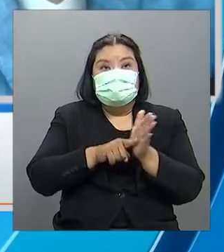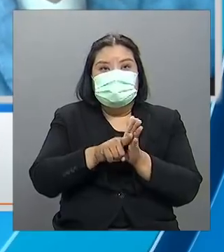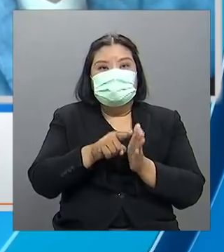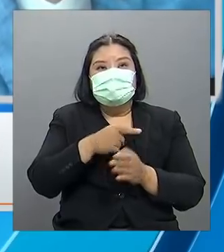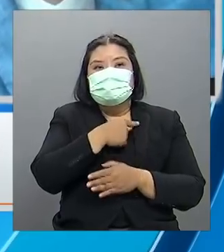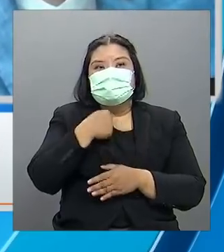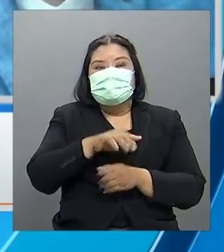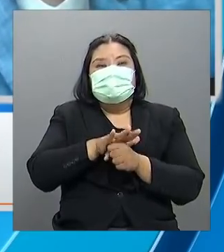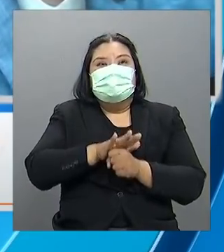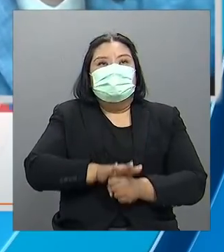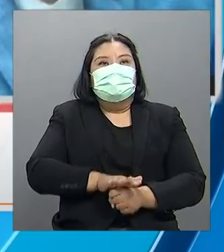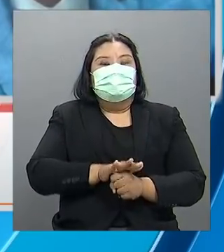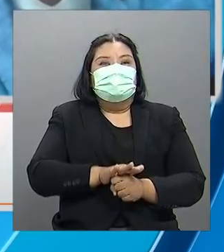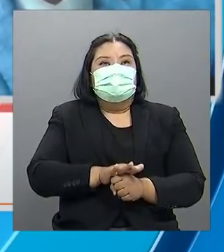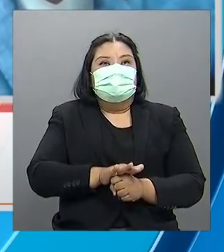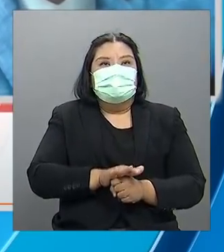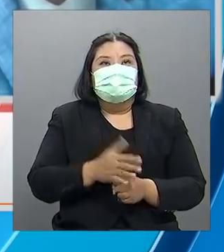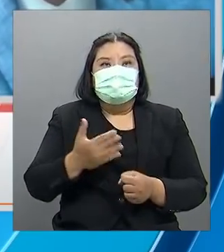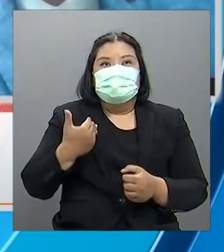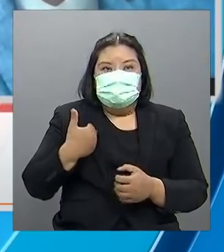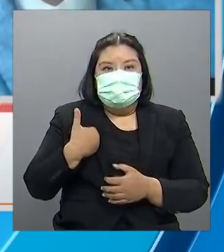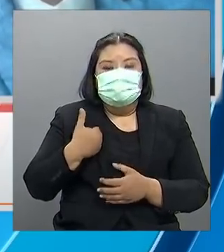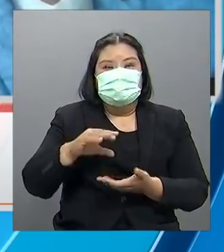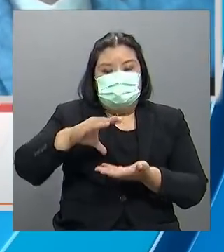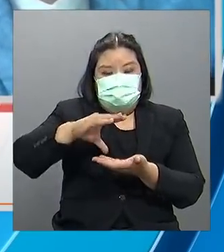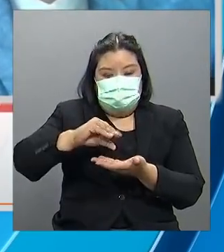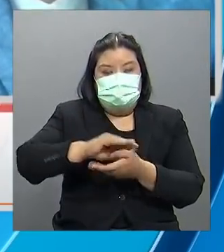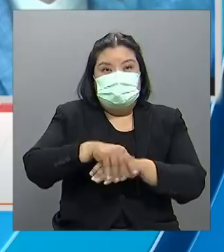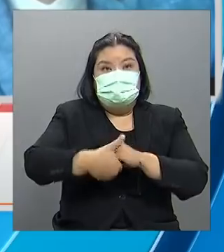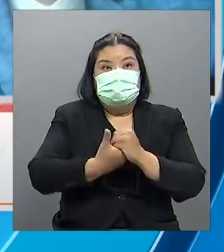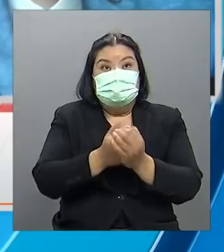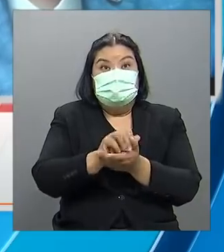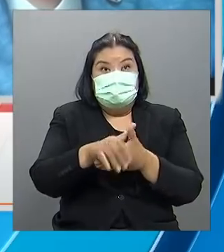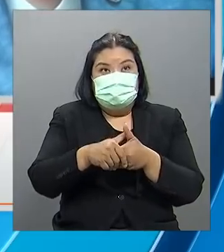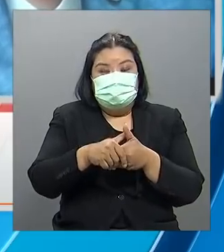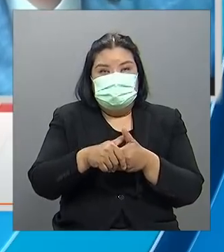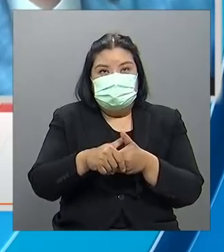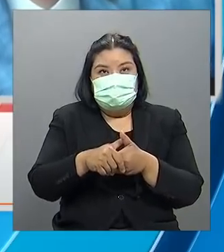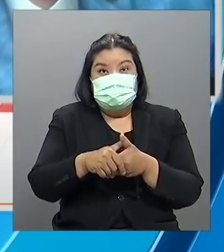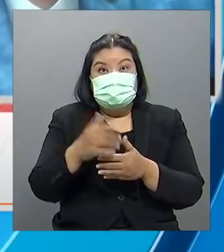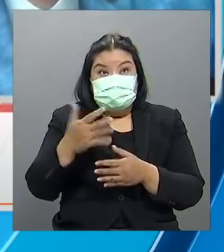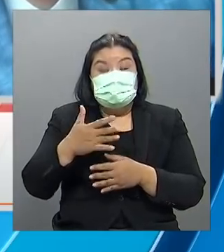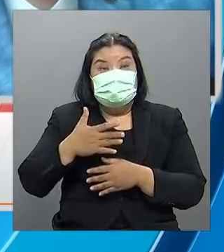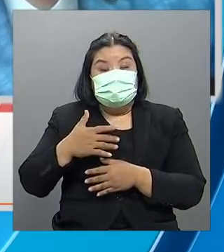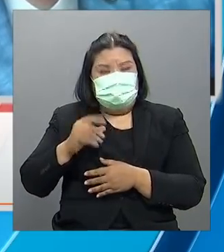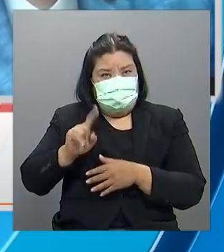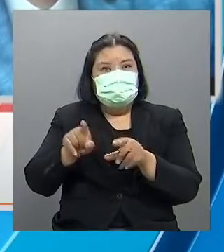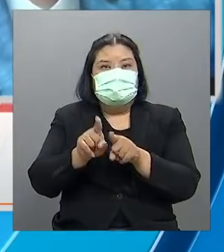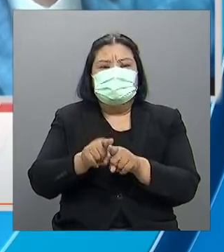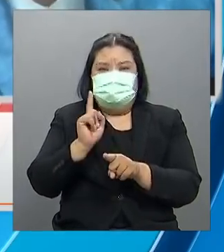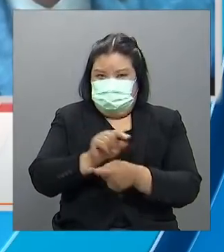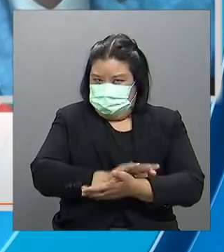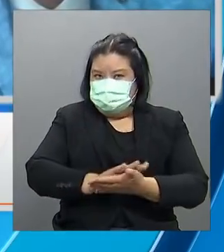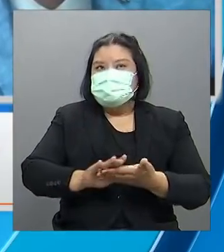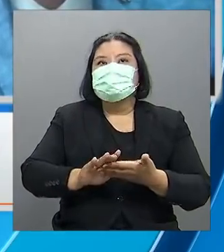แล้วก็นอกจากนี้ก็มีพวกเจลล้างมือแอลกอฮอล์เพราะว่าผู้ที่กักตัวอยู่ที่บ้านนี่ก็จำเป็นที่จะต้องดูแลเรื่องความสะอาดสุขอนามัยให้ดี